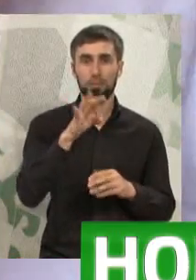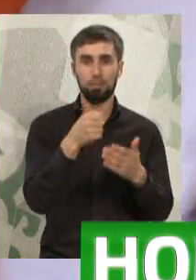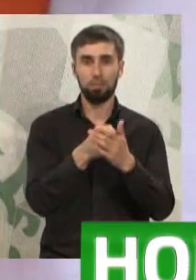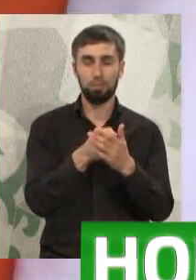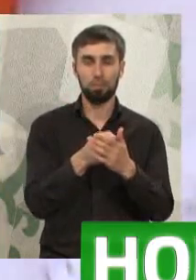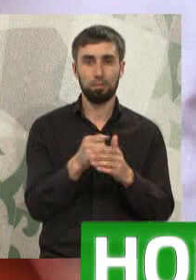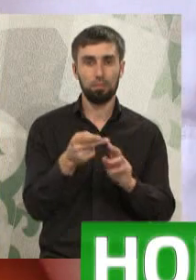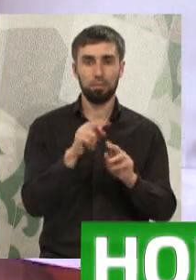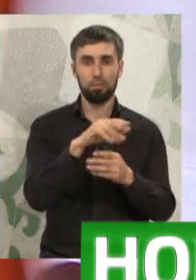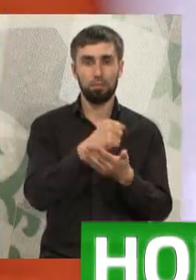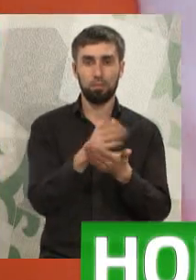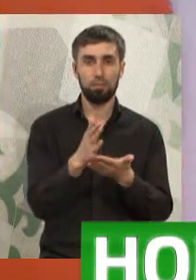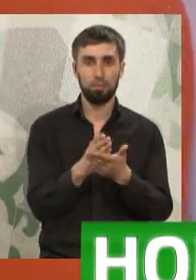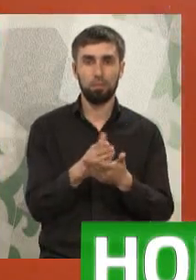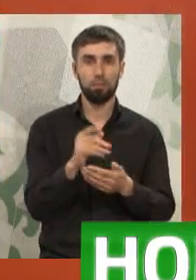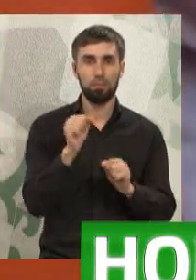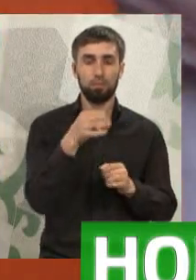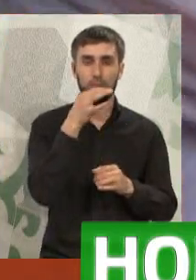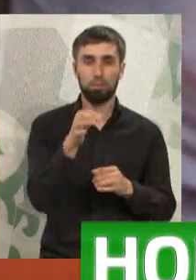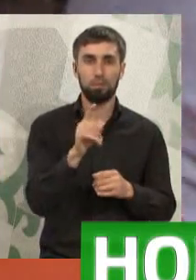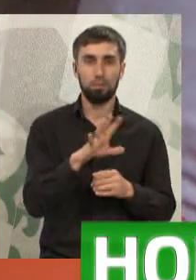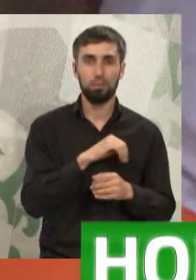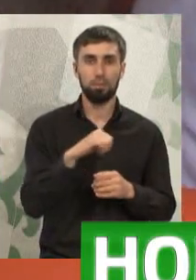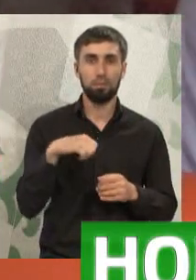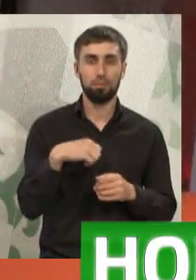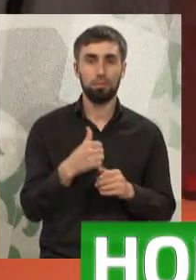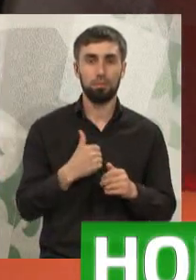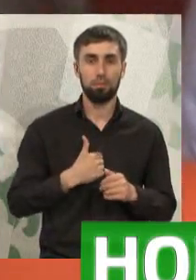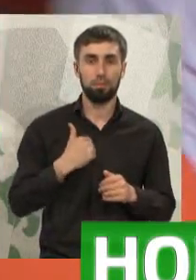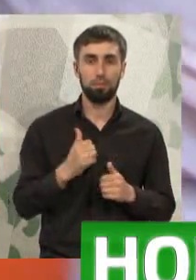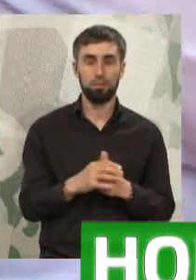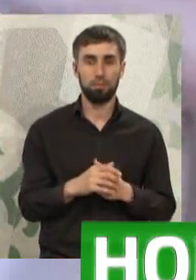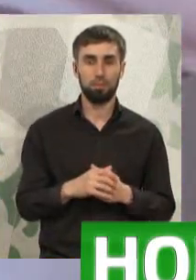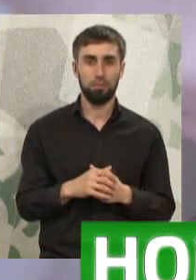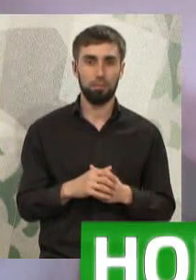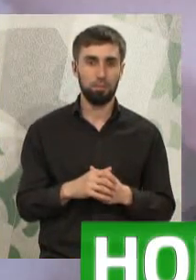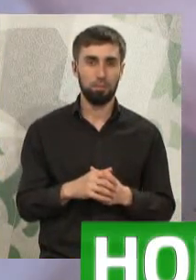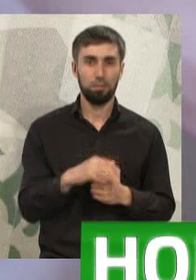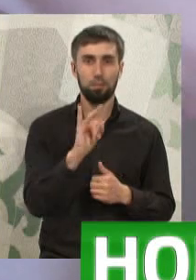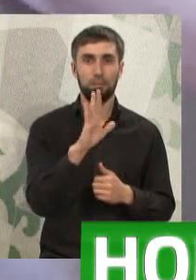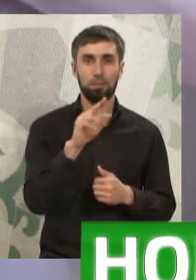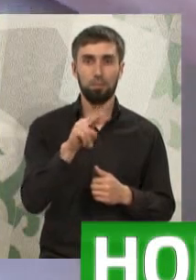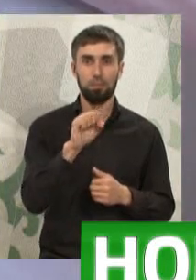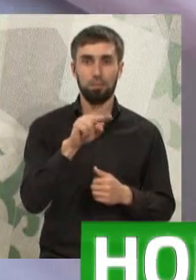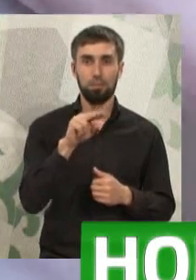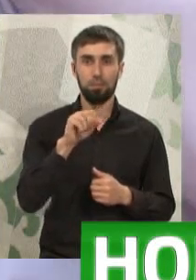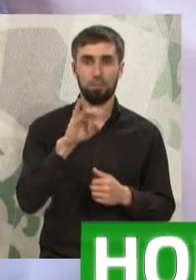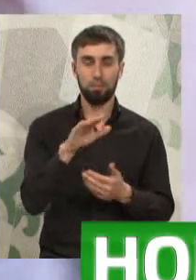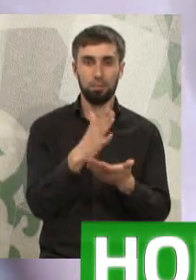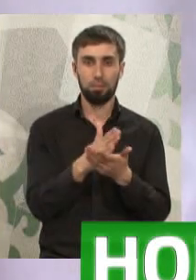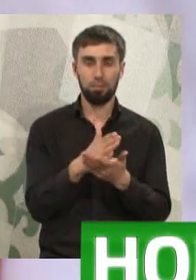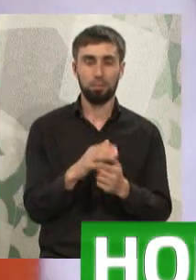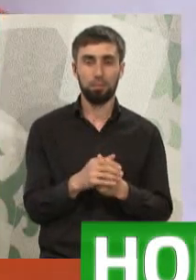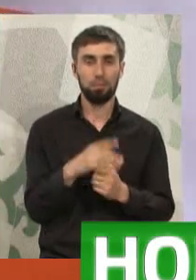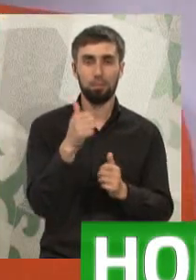и даже, можно сказать, самая наша гордость – это кварцевание и ИВЛ-аппараты. Они прямо вот